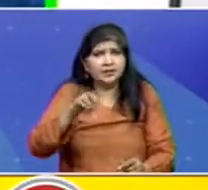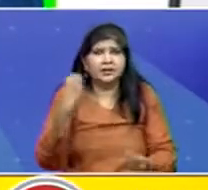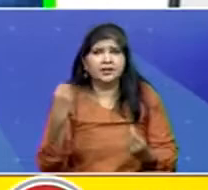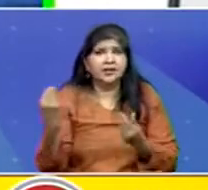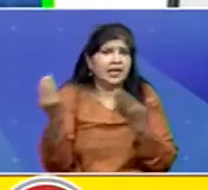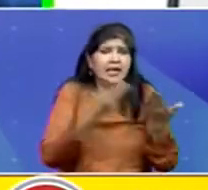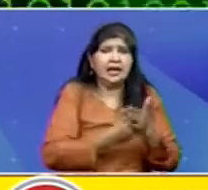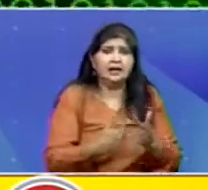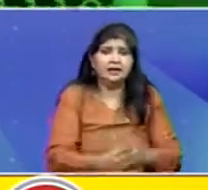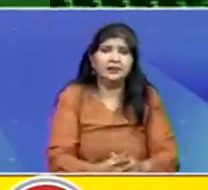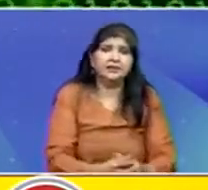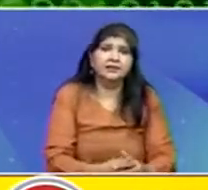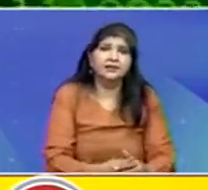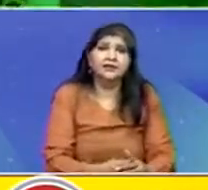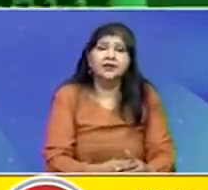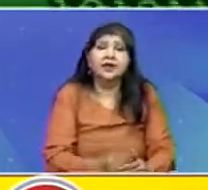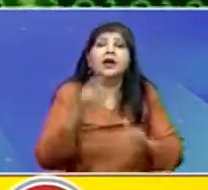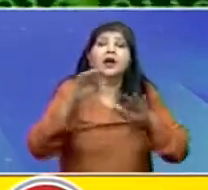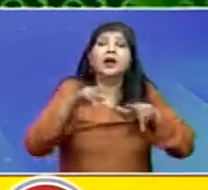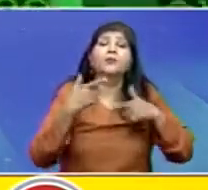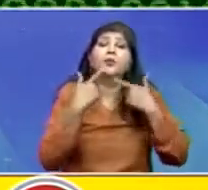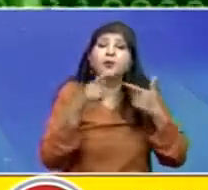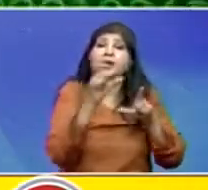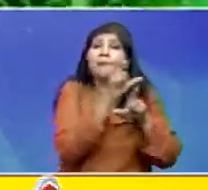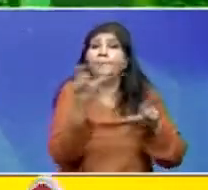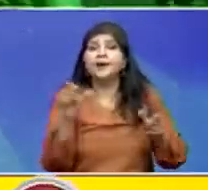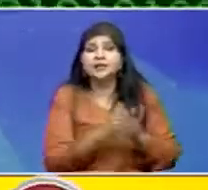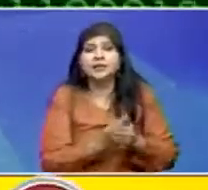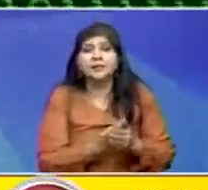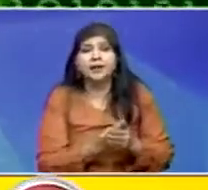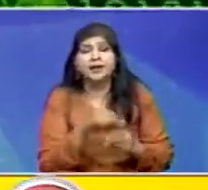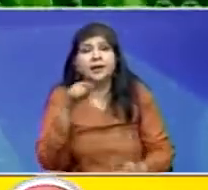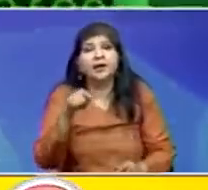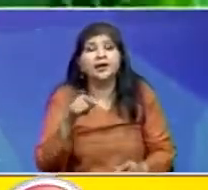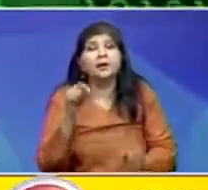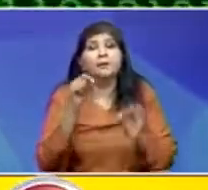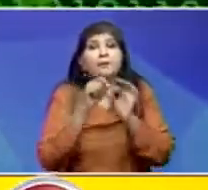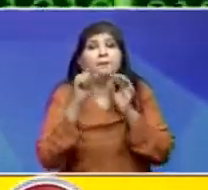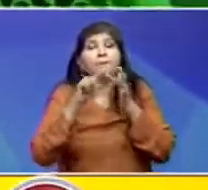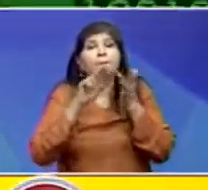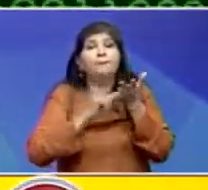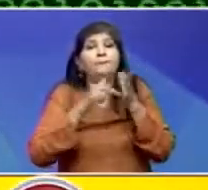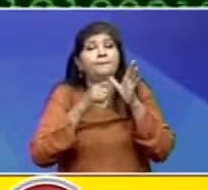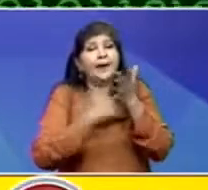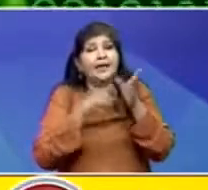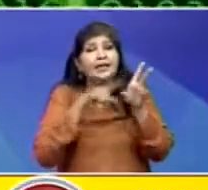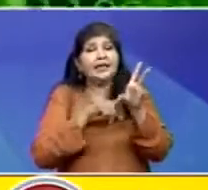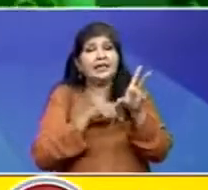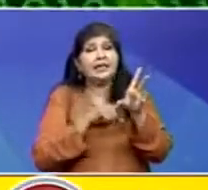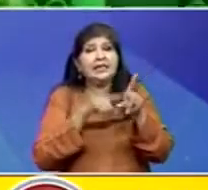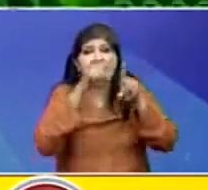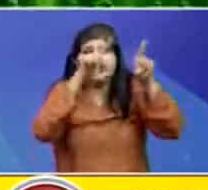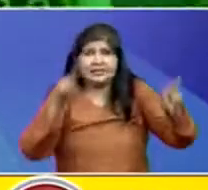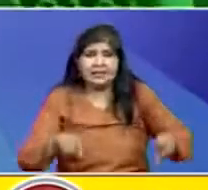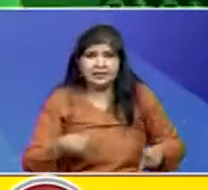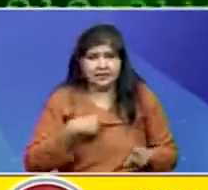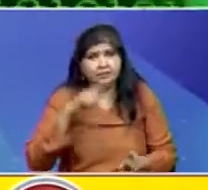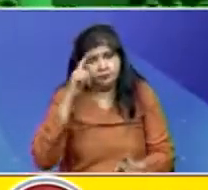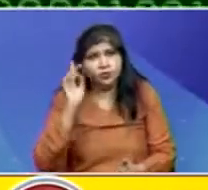आ गया होगा, कंप्यूटर की भाषा में आपने बाइनरी सिस्टिम के बारे में भी